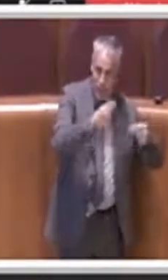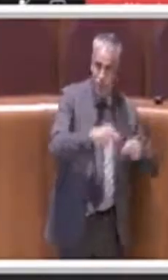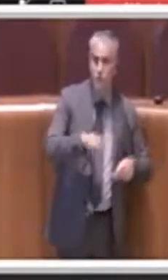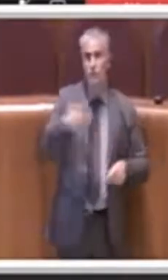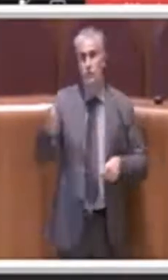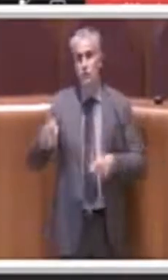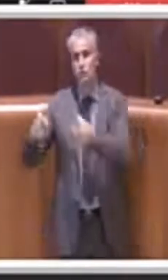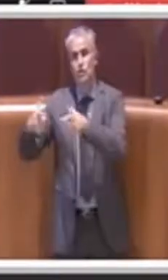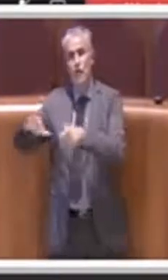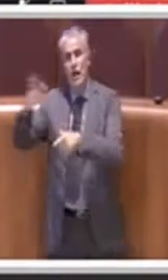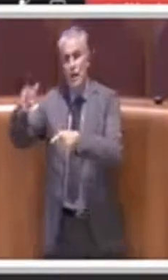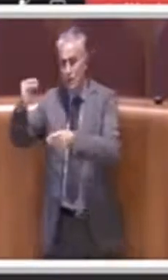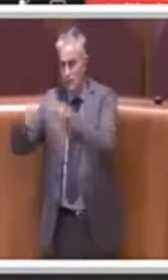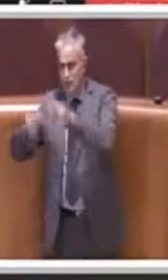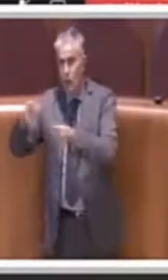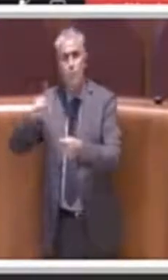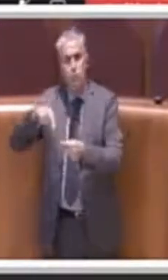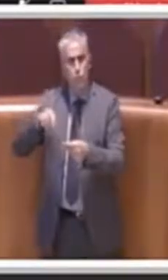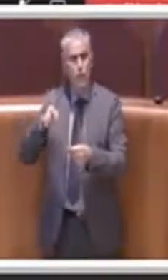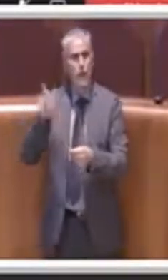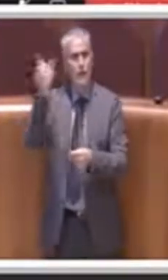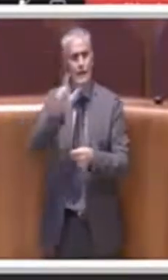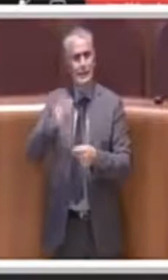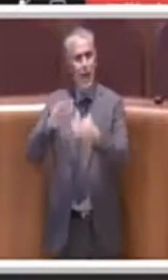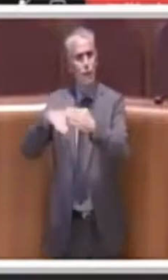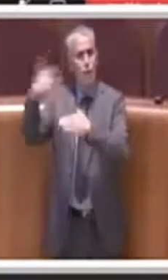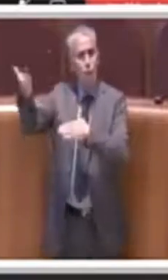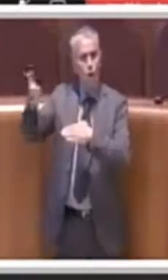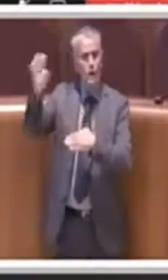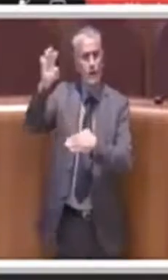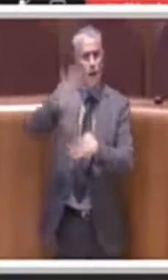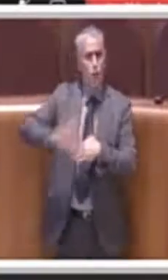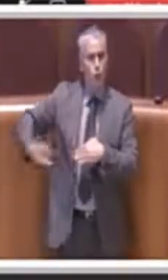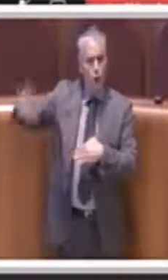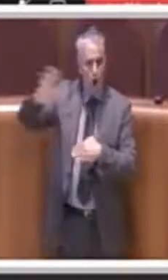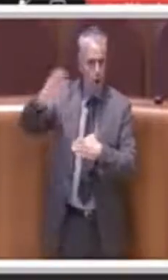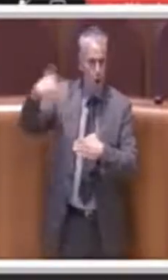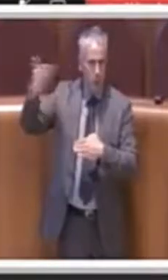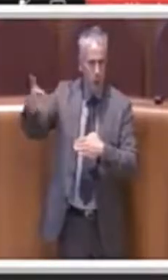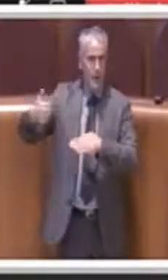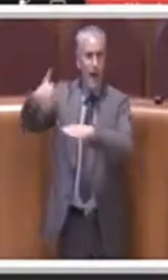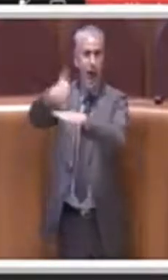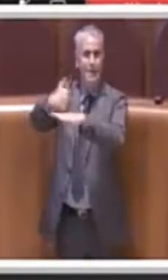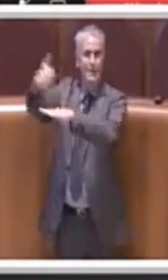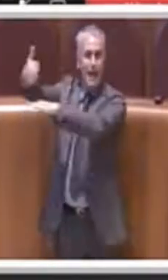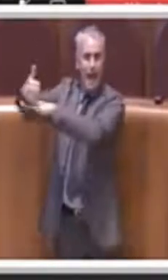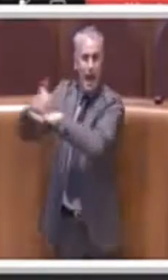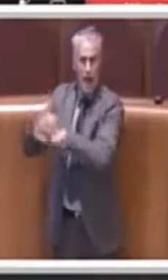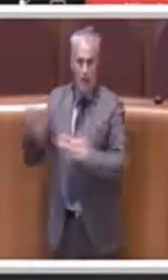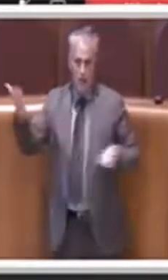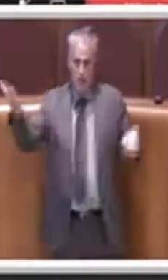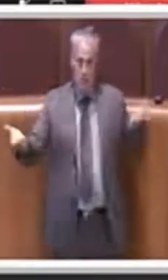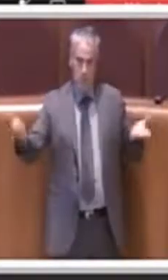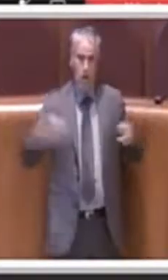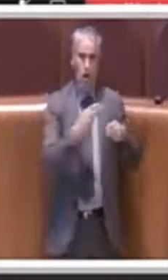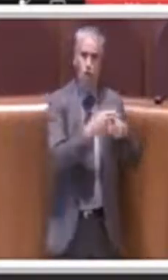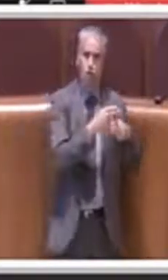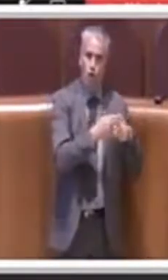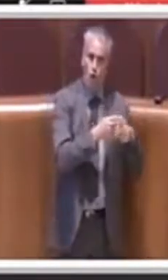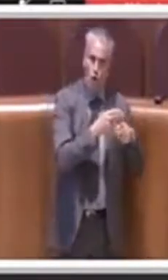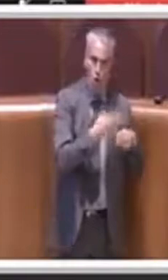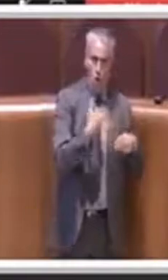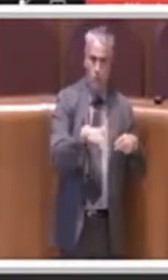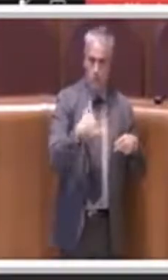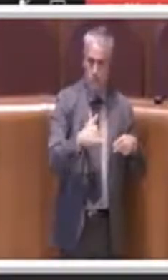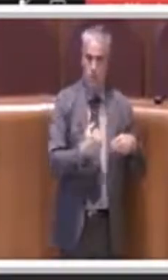anche dell'estero, altre capitali, ci rendiamo conto che Roma sicuramente dal punto di vista di sostegno